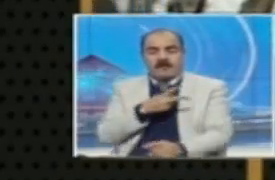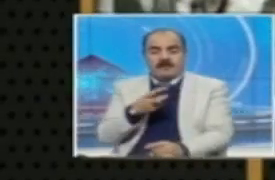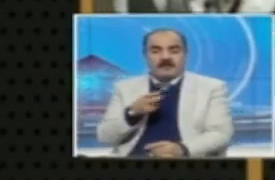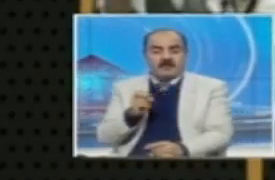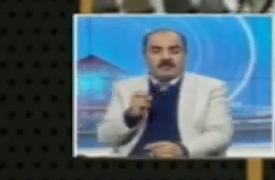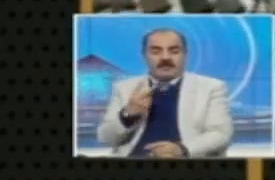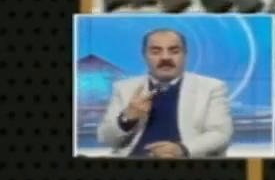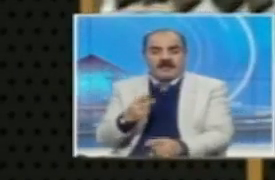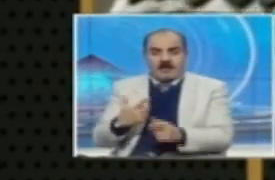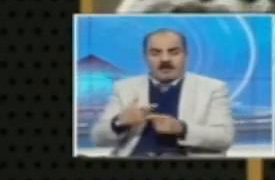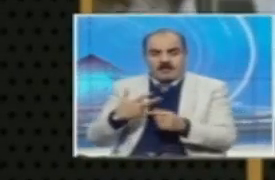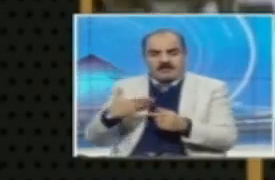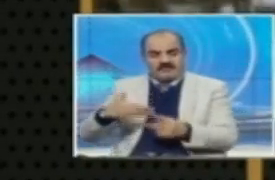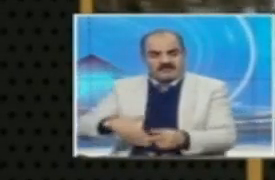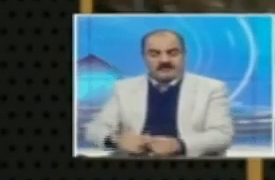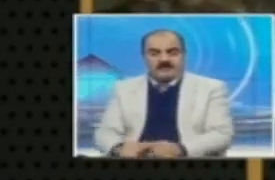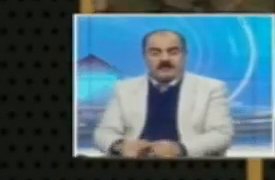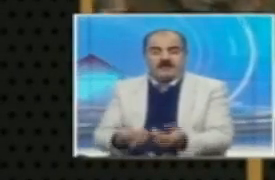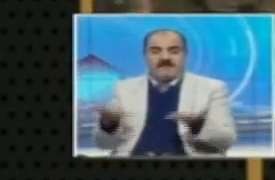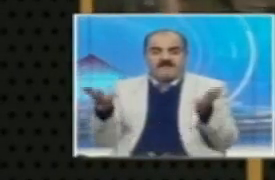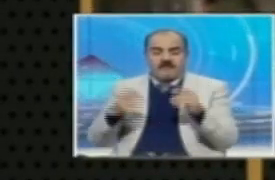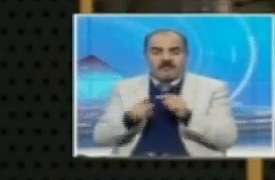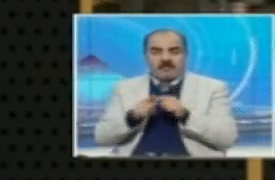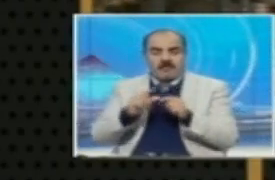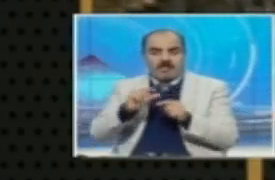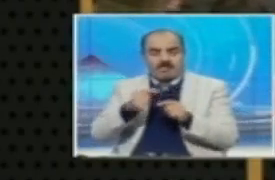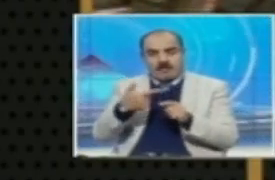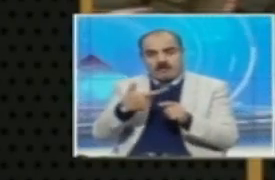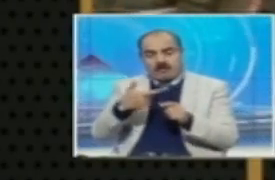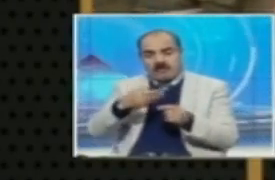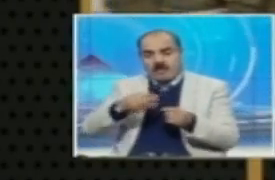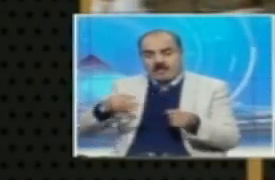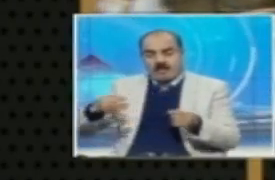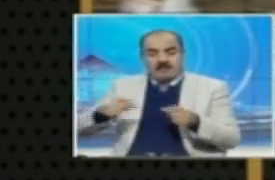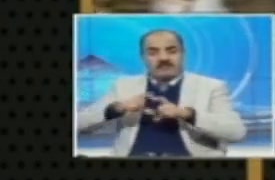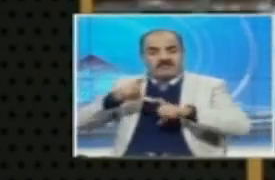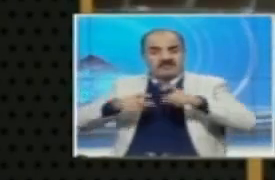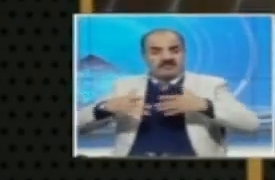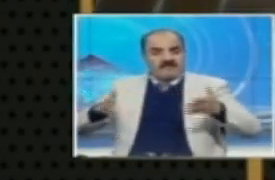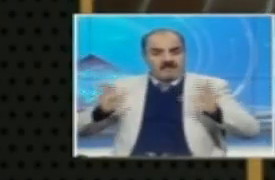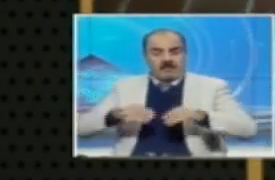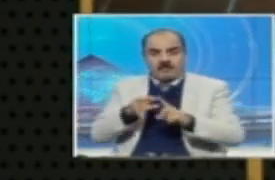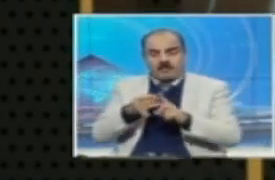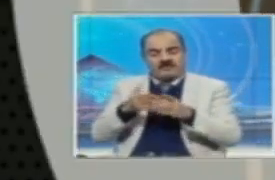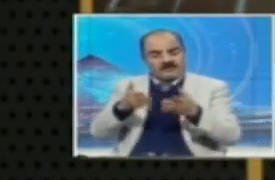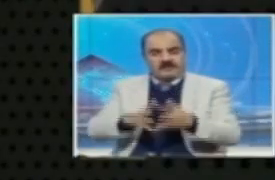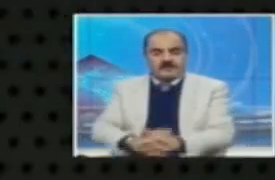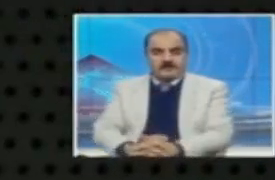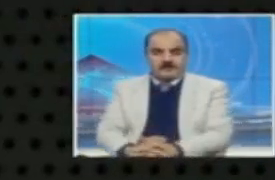202 قطعة سلاح ناري وكميات كبيرة من الطلقات مختلفة الأعيرة والمواد